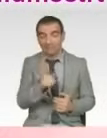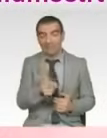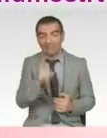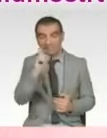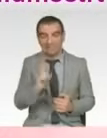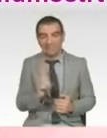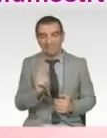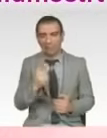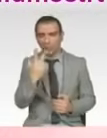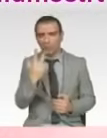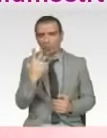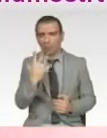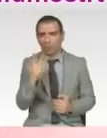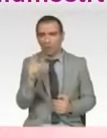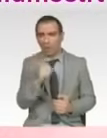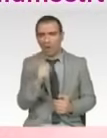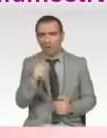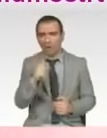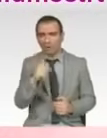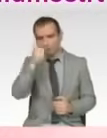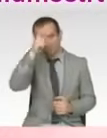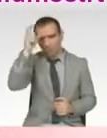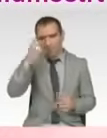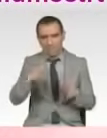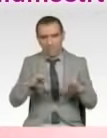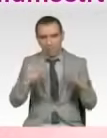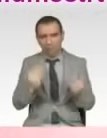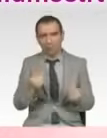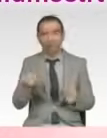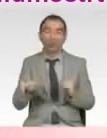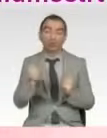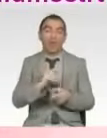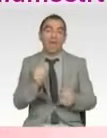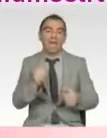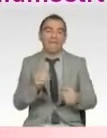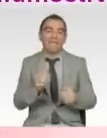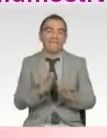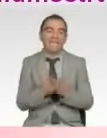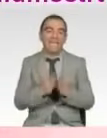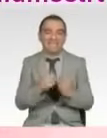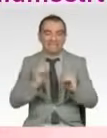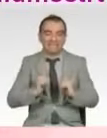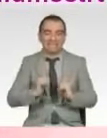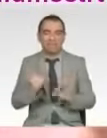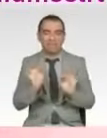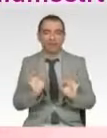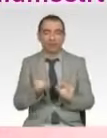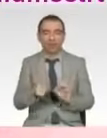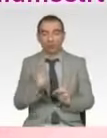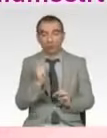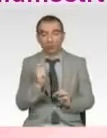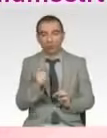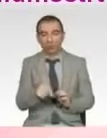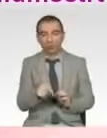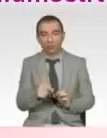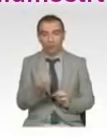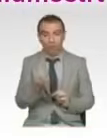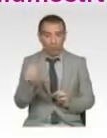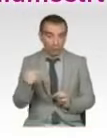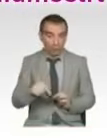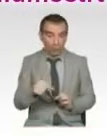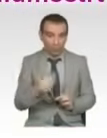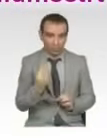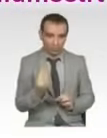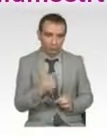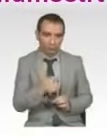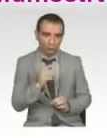İlk 3-4 ay Türkçe hazırlığı oluyor. Ondan sonra da derslere başlıyorduk. Zordu. Ama yani, şey çok iyi değil mi ya? Şu an Türkçesi